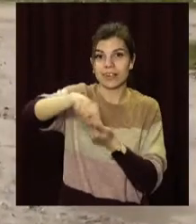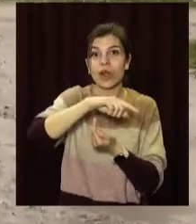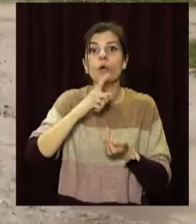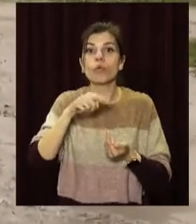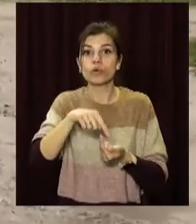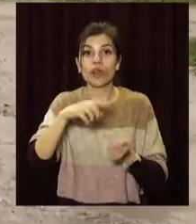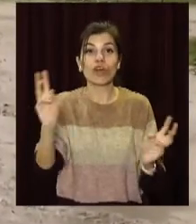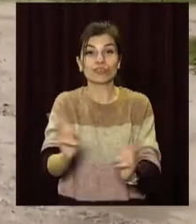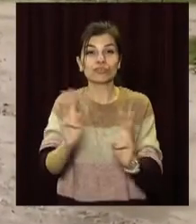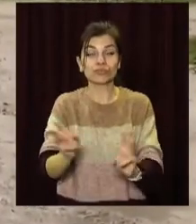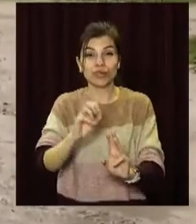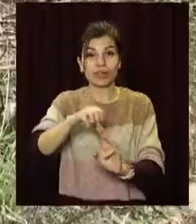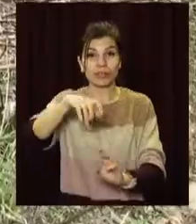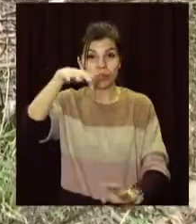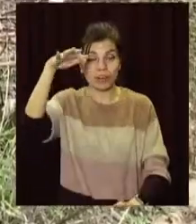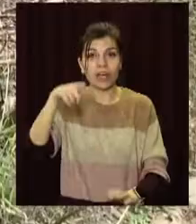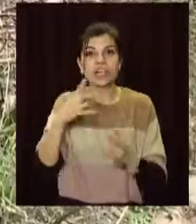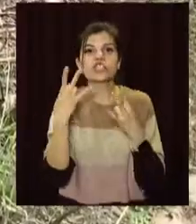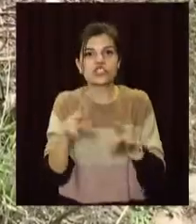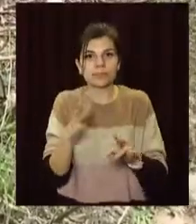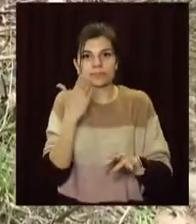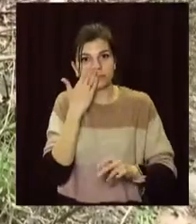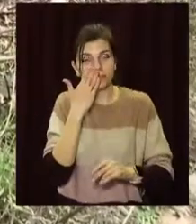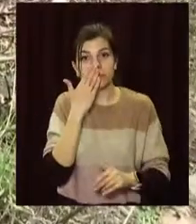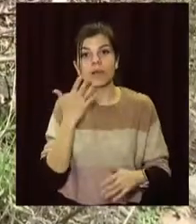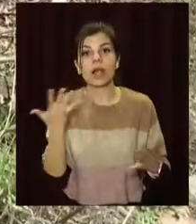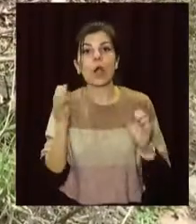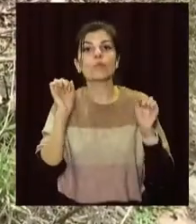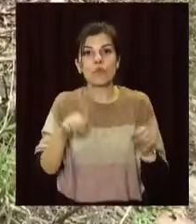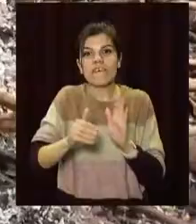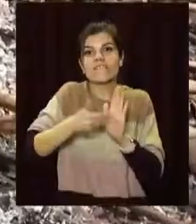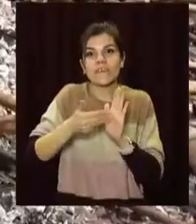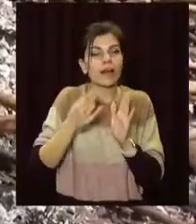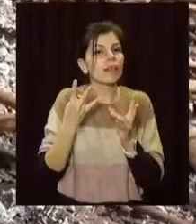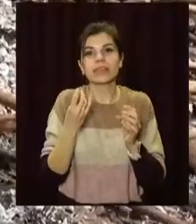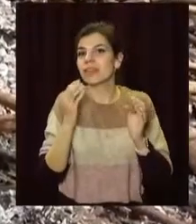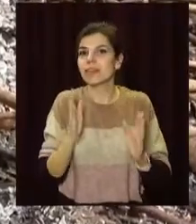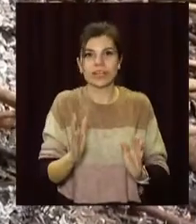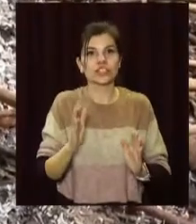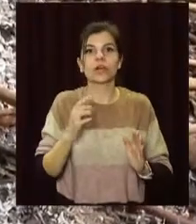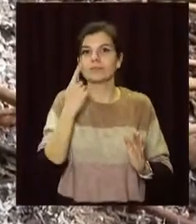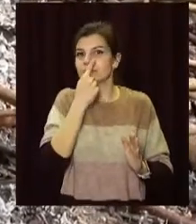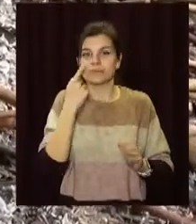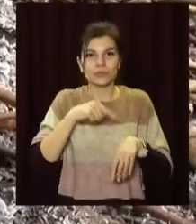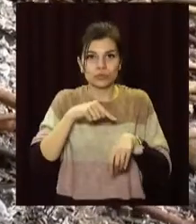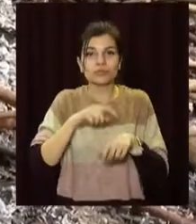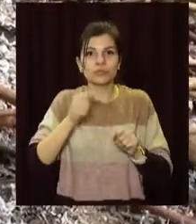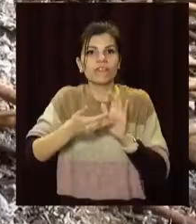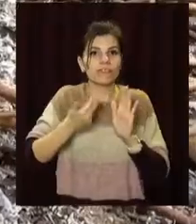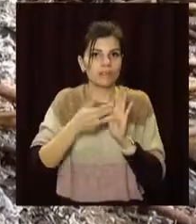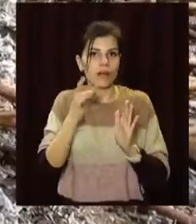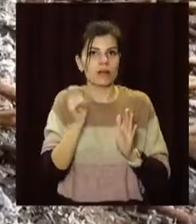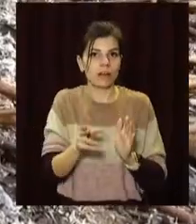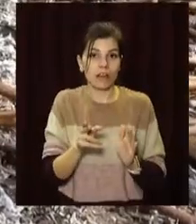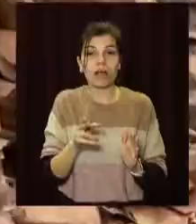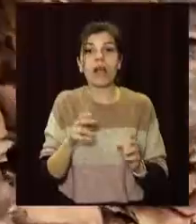внаслідок горіння сухостою виділяються шкідливі речовини, які можуть викликати не лише респіраторні, але й онкологічні